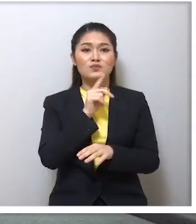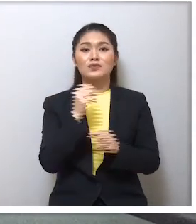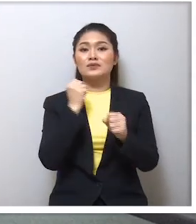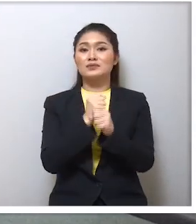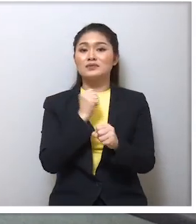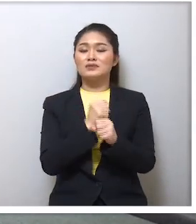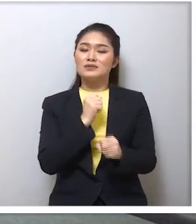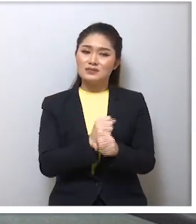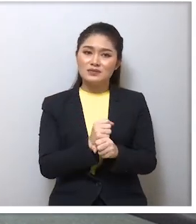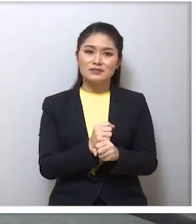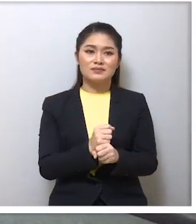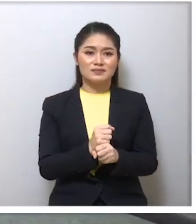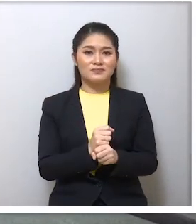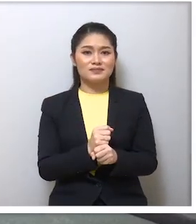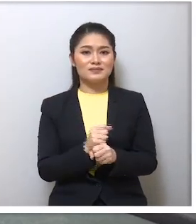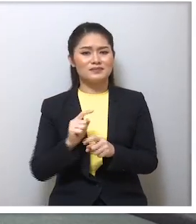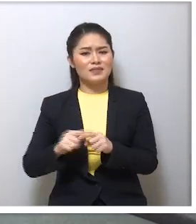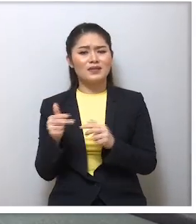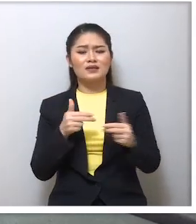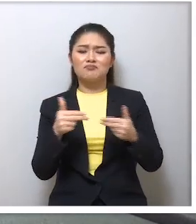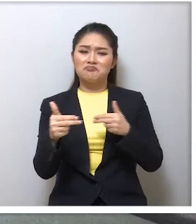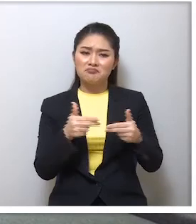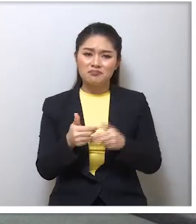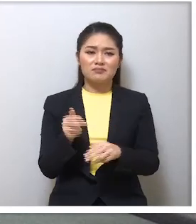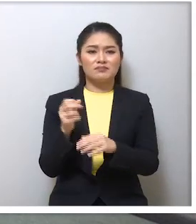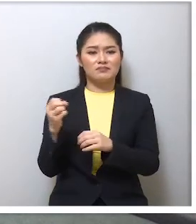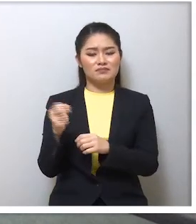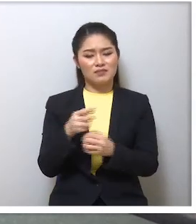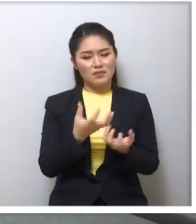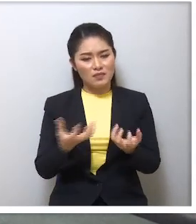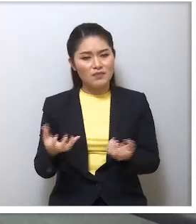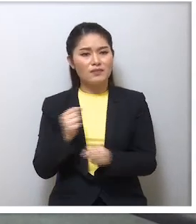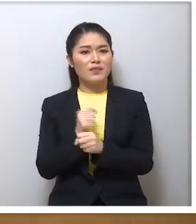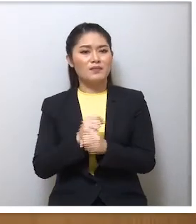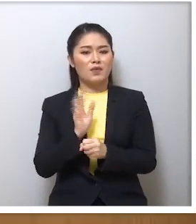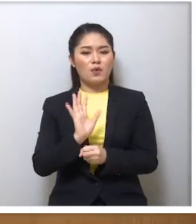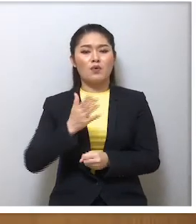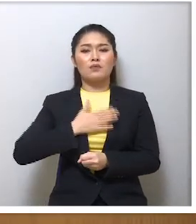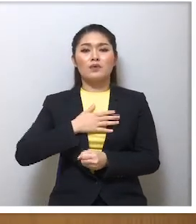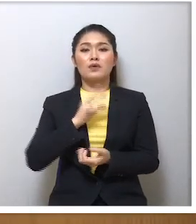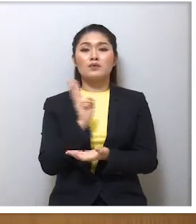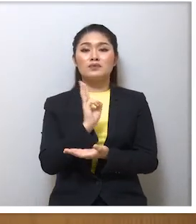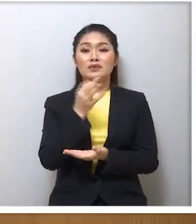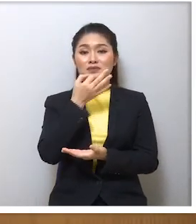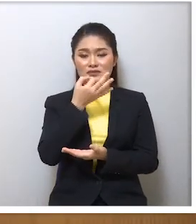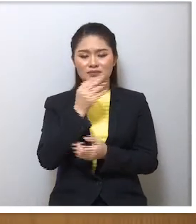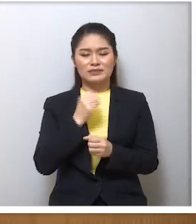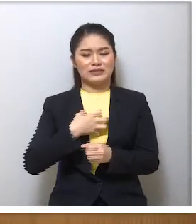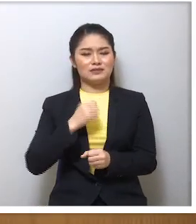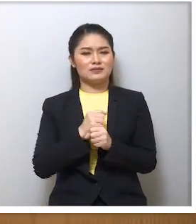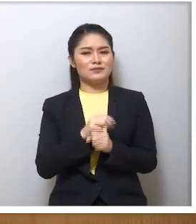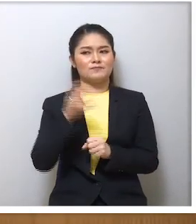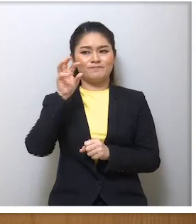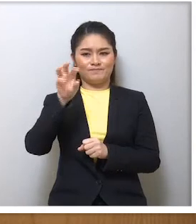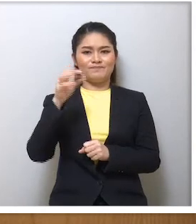ำใช่ไหมครับสื่อสารคดีสื่ออะไรที่เราแบบว่าเป็นสื่อของวิไลเราเนี่ยเราอยากจะมีโลโ